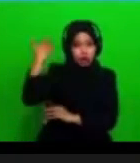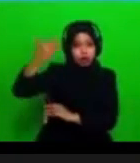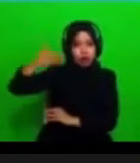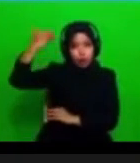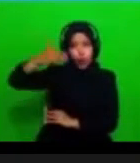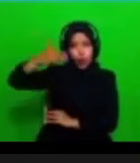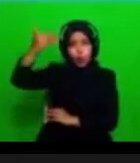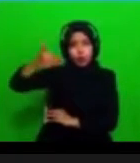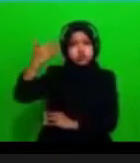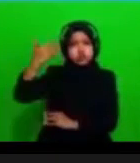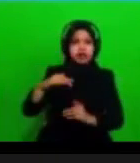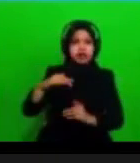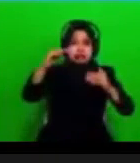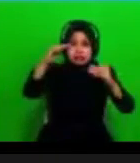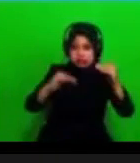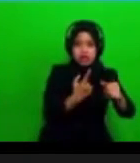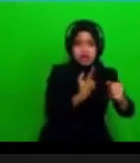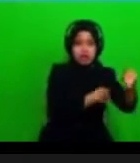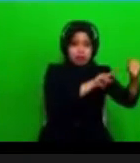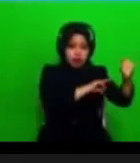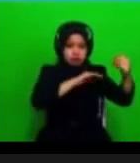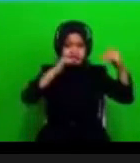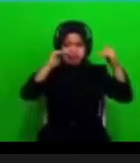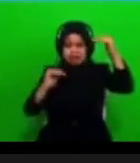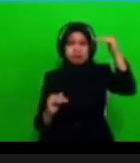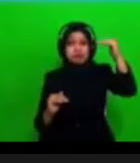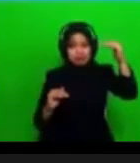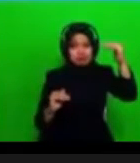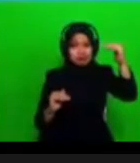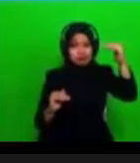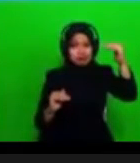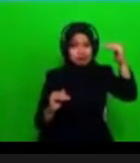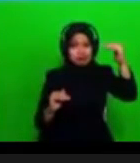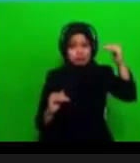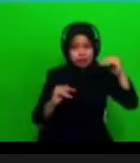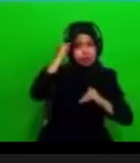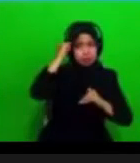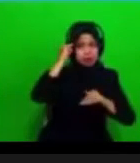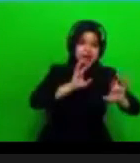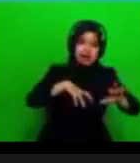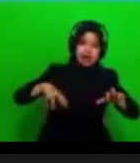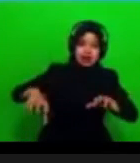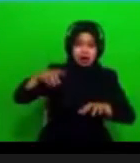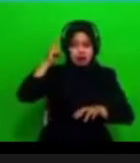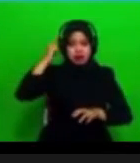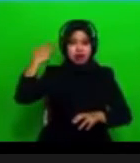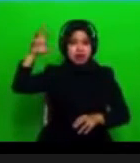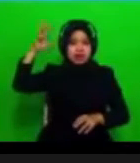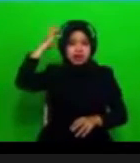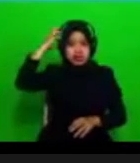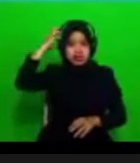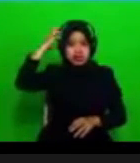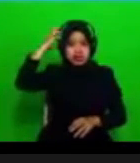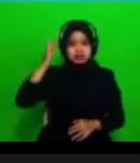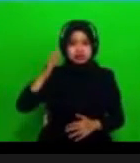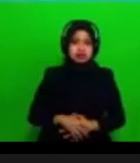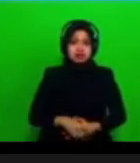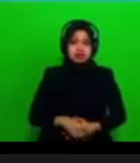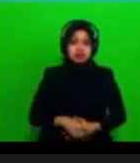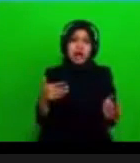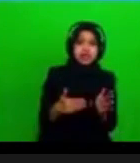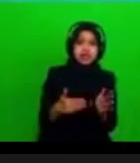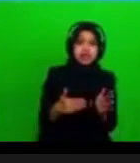terus dikembangkan. Kemudian adanya kesenjangan kompetensi yang signifikan antar kepala daerah, kepala dinas. Kemudian